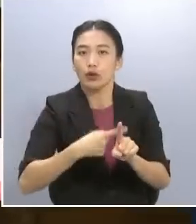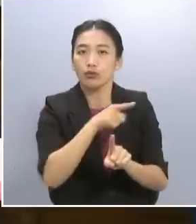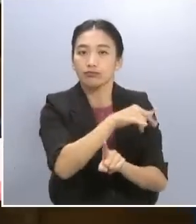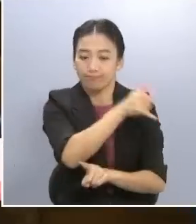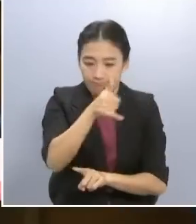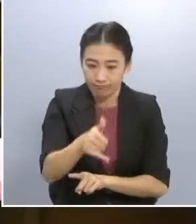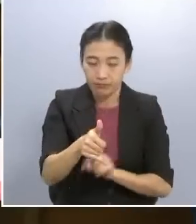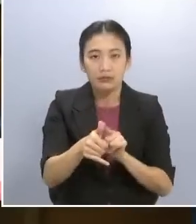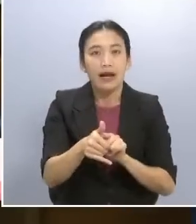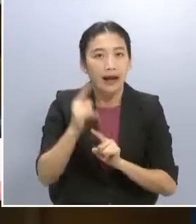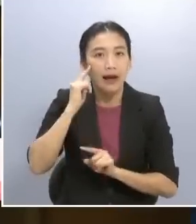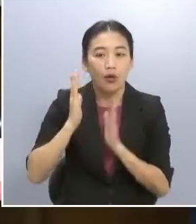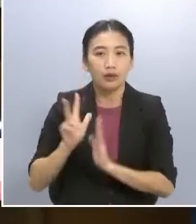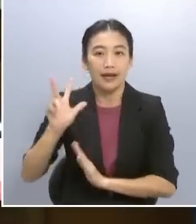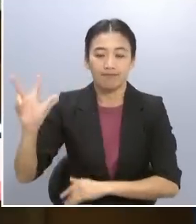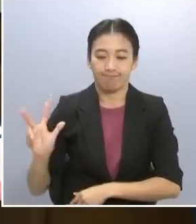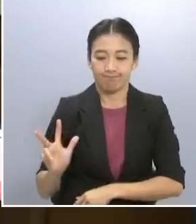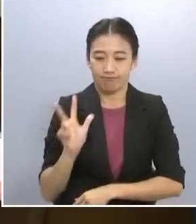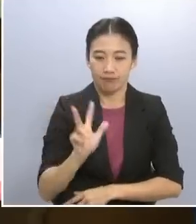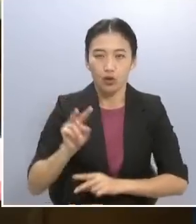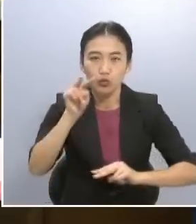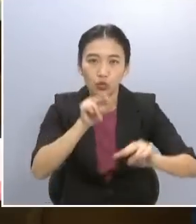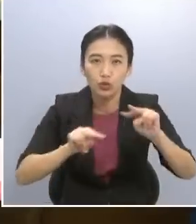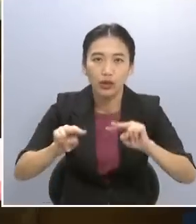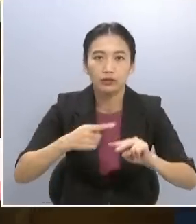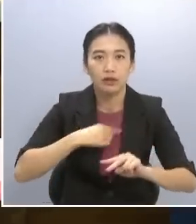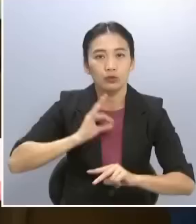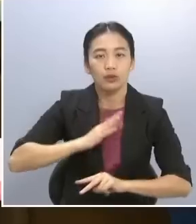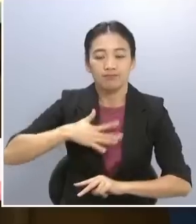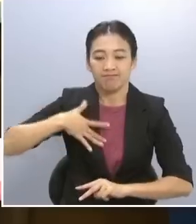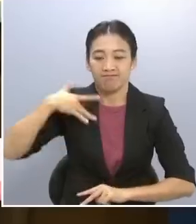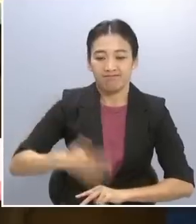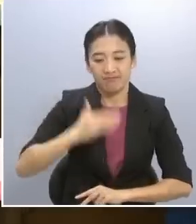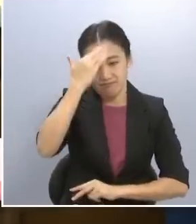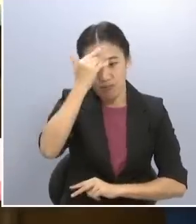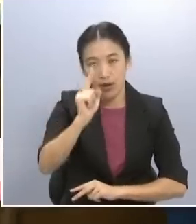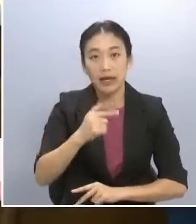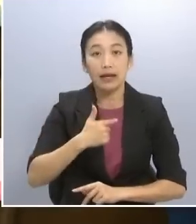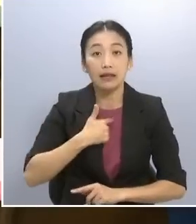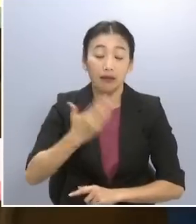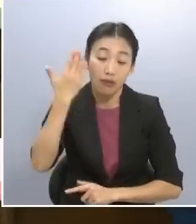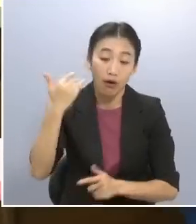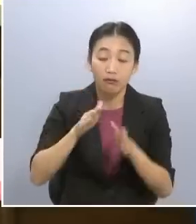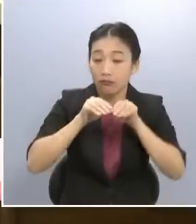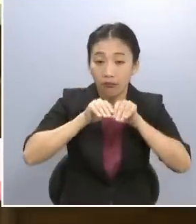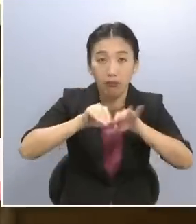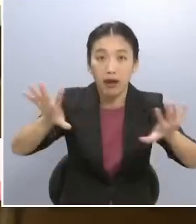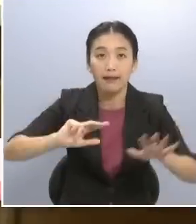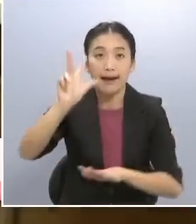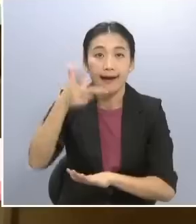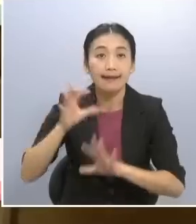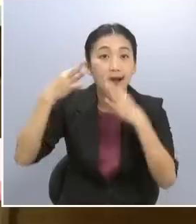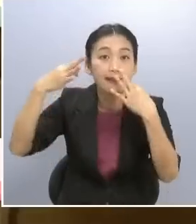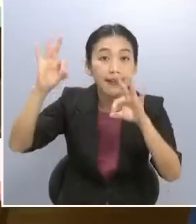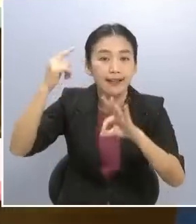พสต์คัดค้านกัญชาเสรีเพราะไปขัดผลประโยชน์ของใครบางคนทำให้ส่งเจ้าหน้าที่เนี่ยมากลั่นแกล้งเข